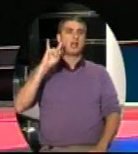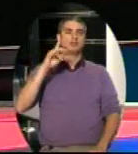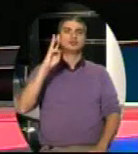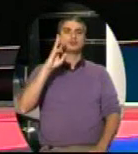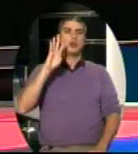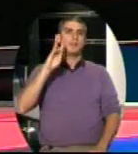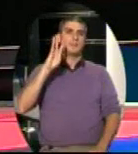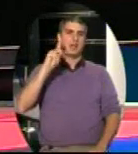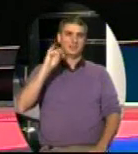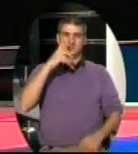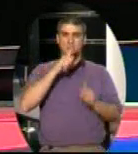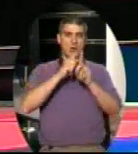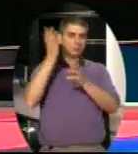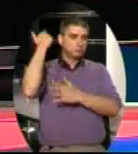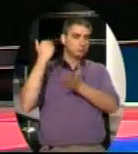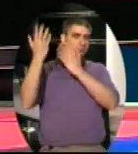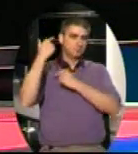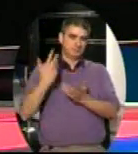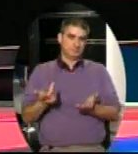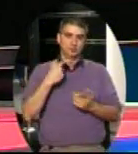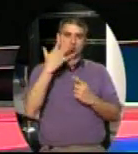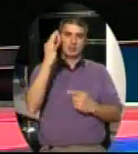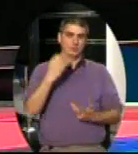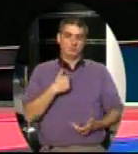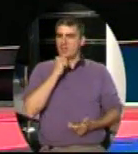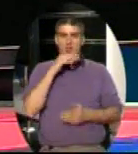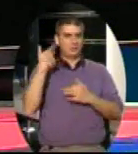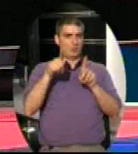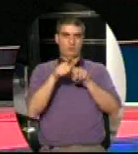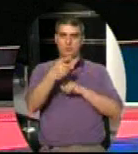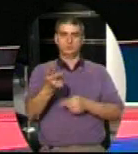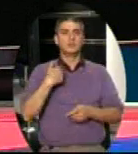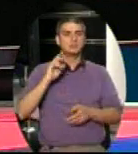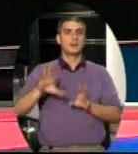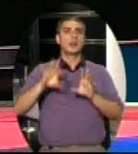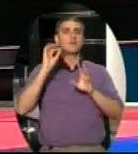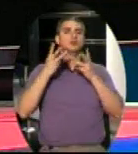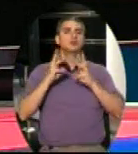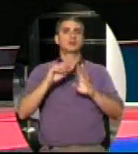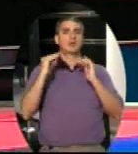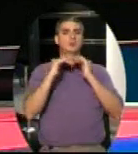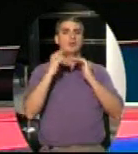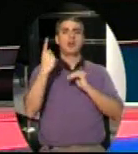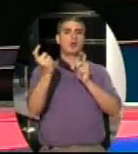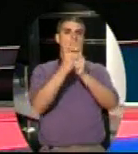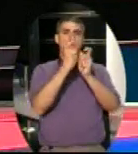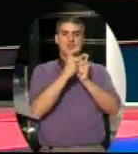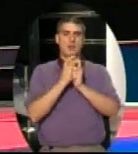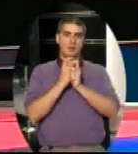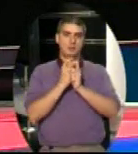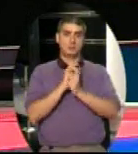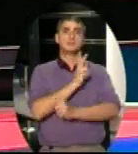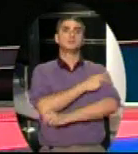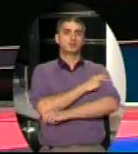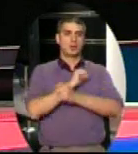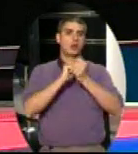להיות שם. אז אני חושב שבסופו של דבר צריך יהיה לבחור את השיטה הנכונה בכל מפלגה ומפלגה, בטח המשטרה